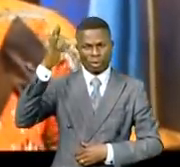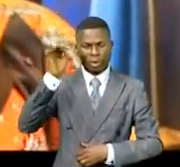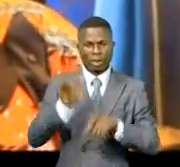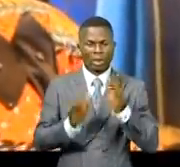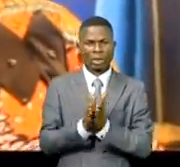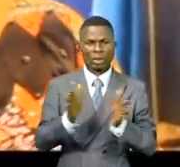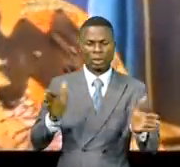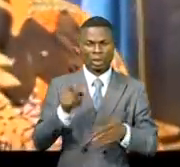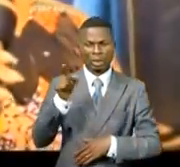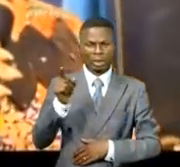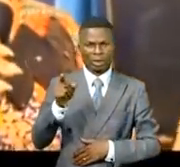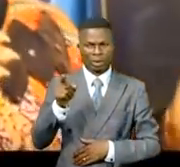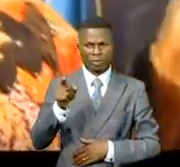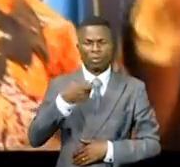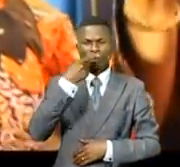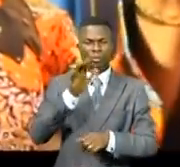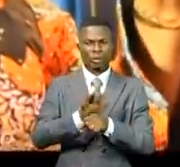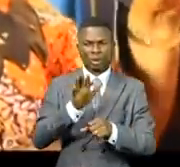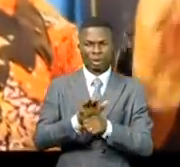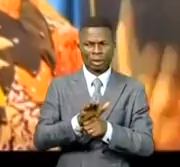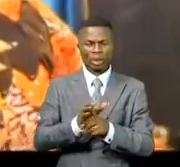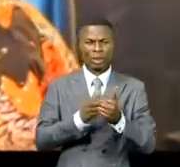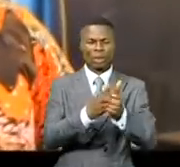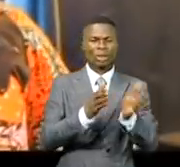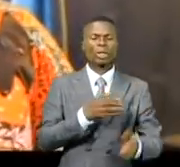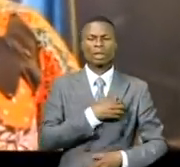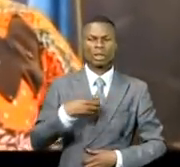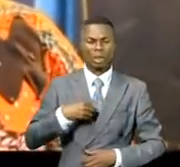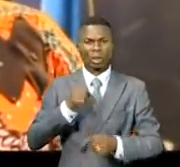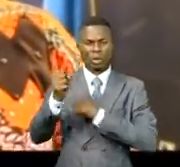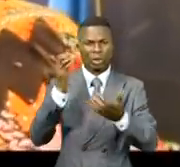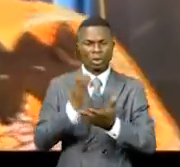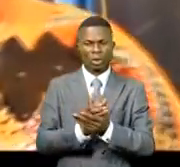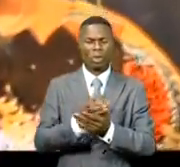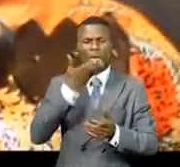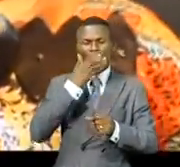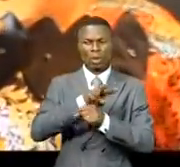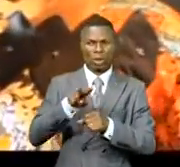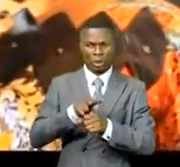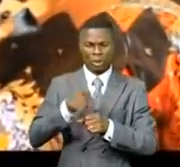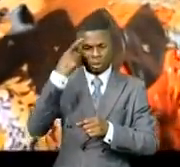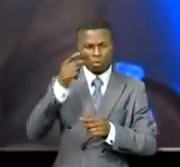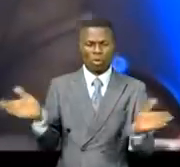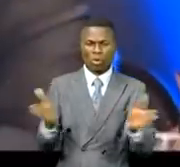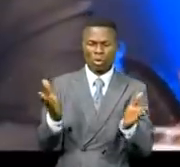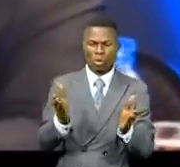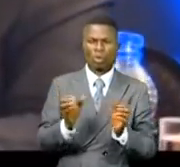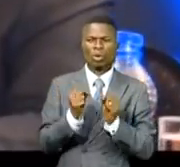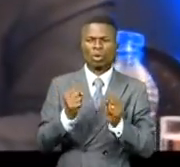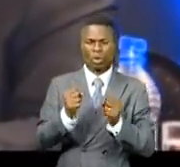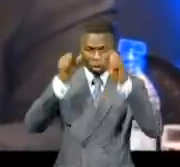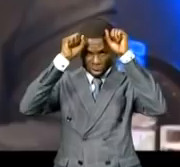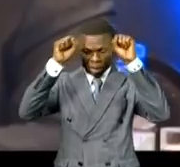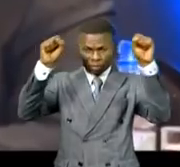Media Women, Jolie Kitoumoi, a planché sur le leadership féminin et la lutte contre la COVID-19. En guise de réconfort moral, le président de la